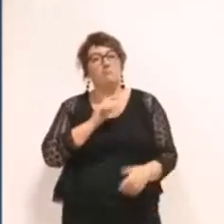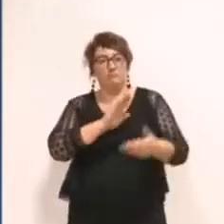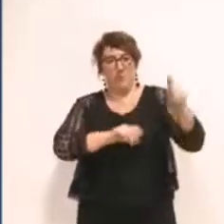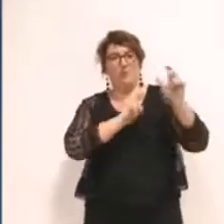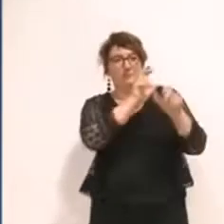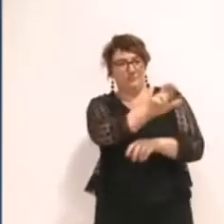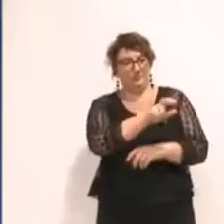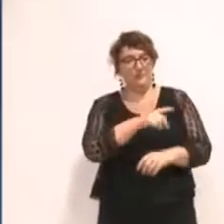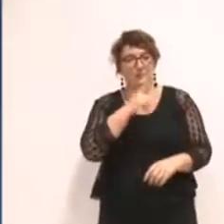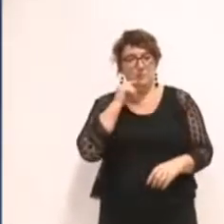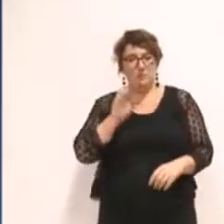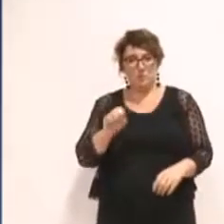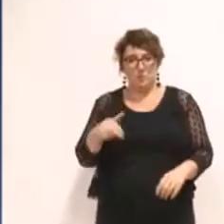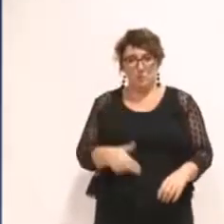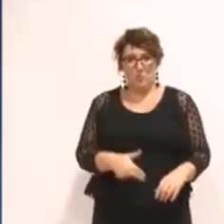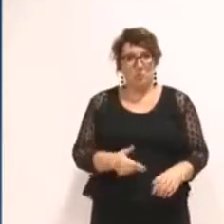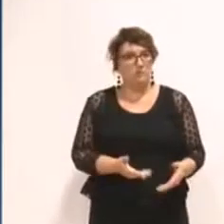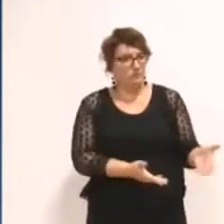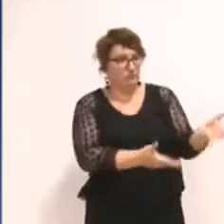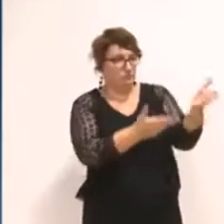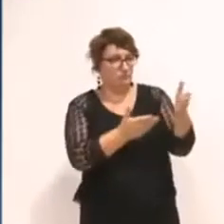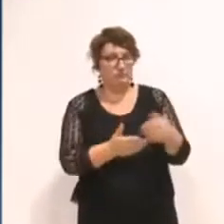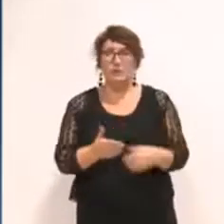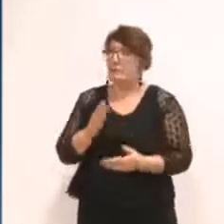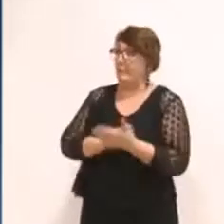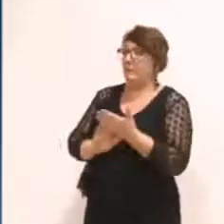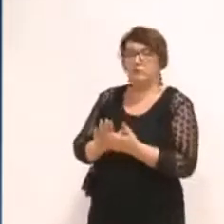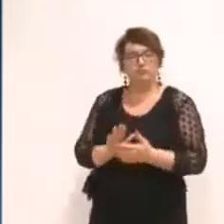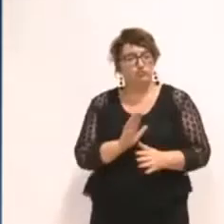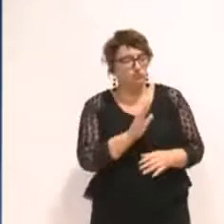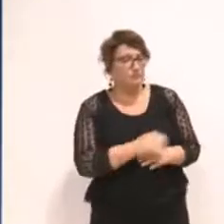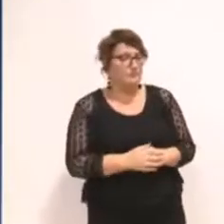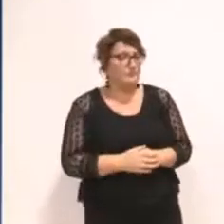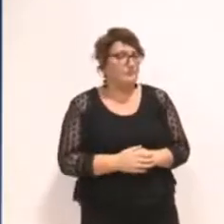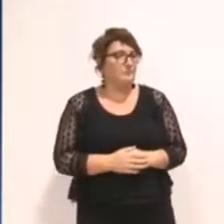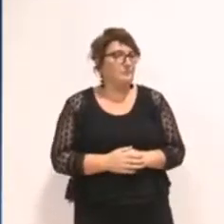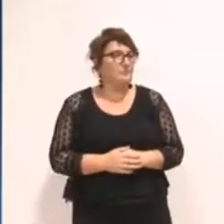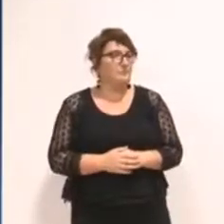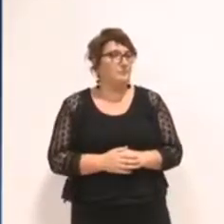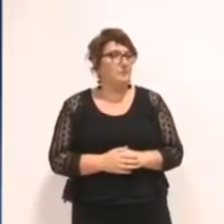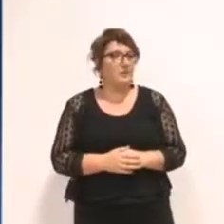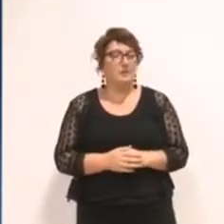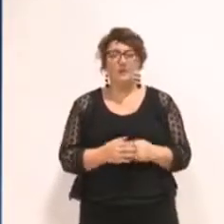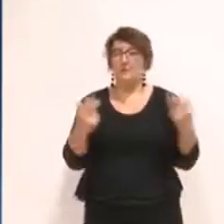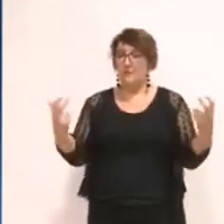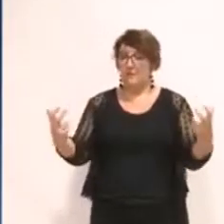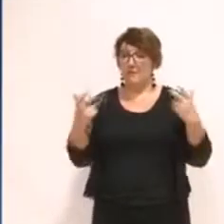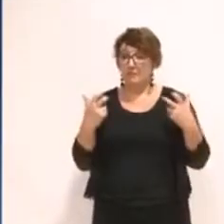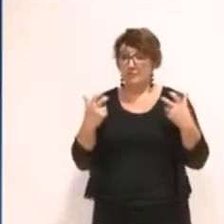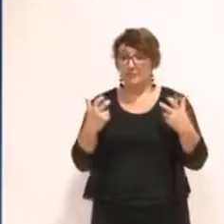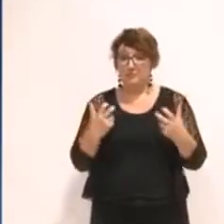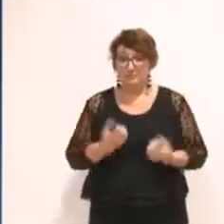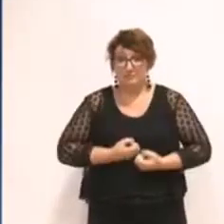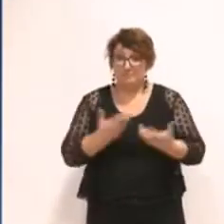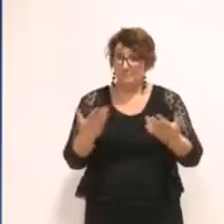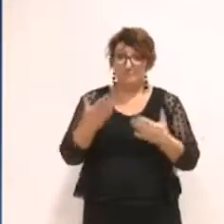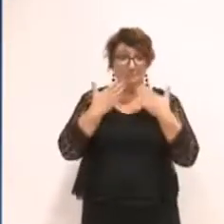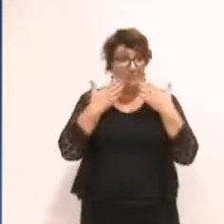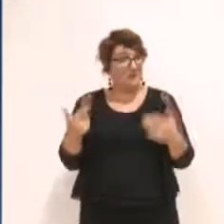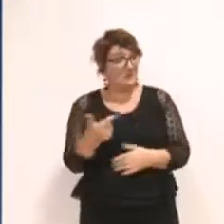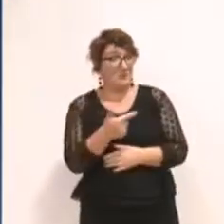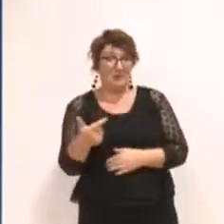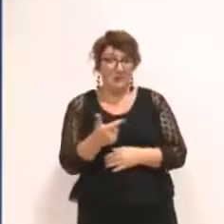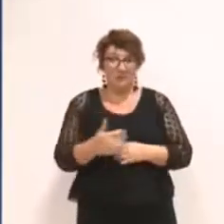Paul Bron, vous avez la parole. J'ai la parole de la part du maire et de Sarah, merci. Merci.